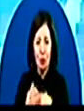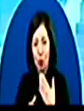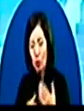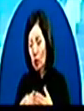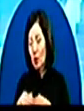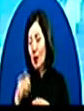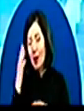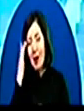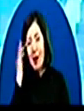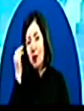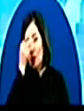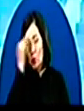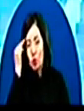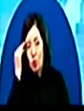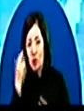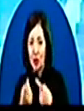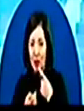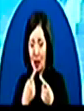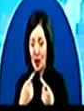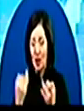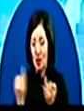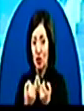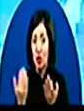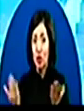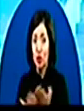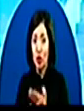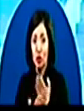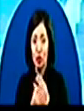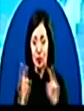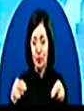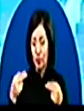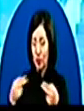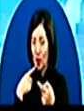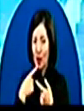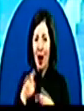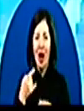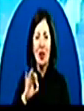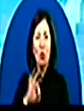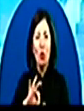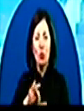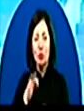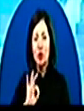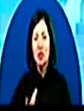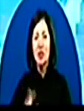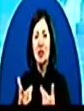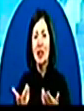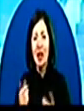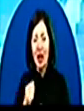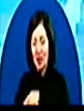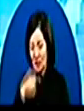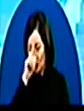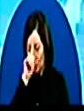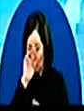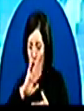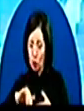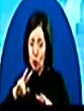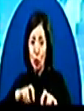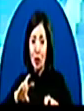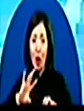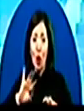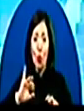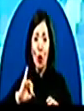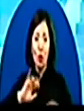туршлагаа өнөөдөр цахимаар солилцлоо. Халдварын үед авч хэрэгжүүлэх хамгийн үр дүнтэй эмчилгээ судалгааны ажлаа Эрдэмтэд ярилцсан